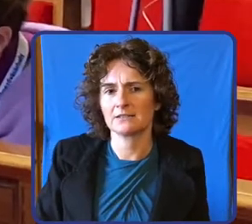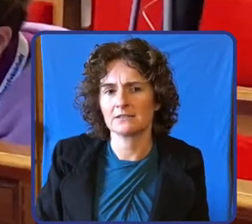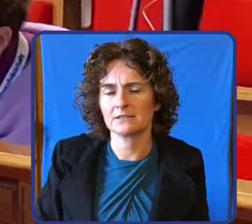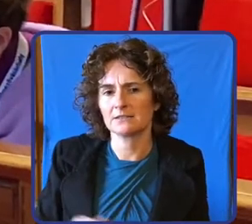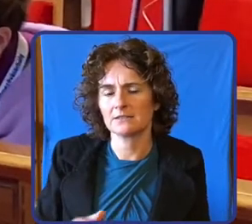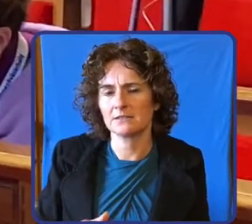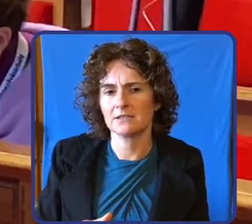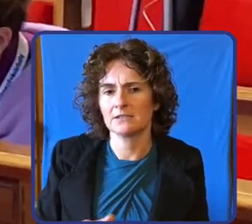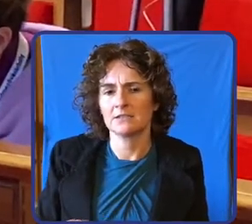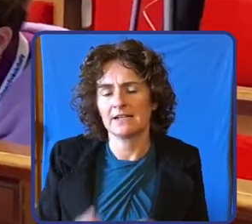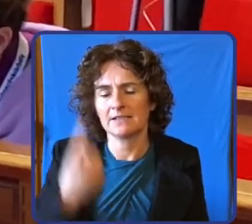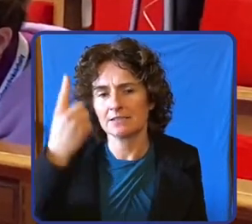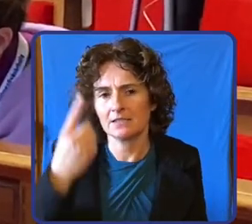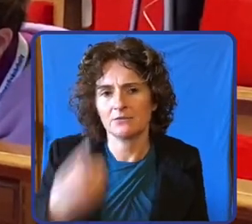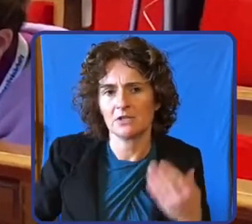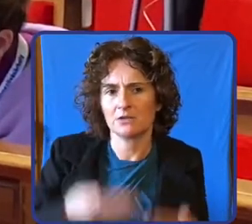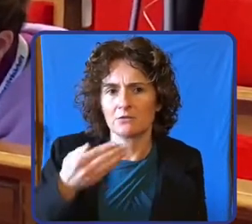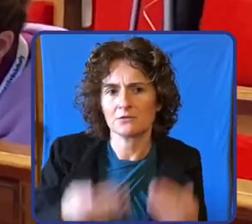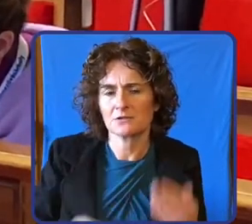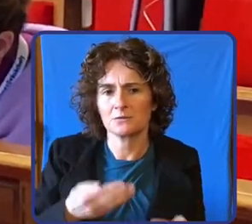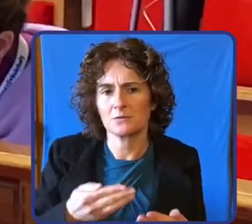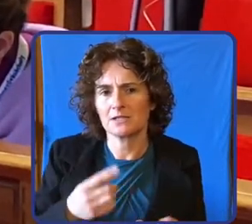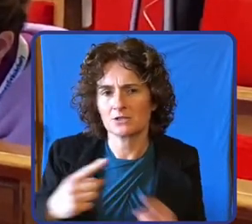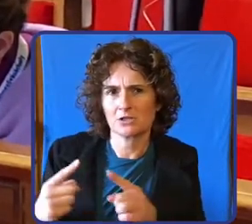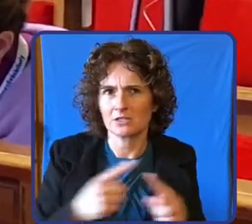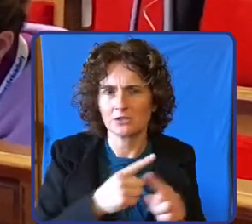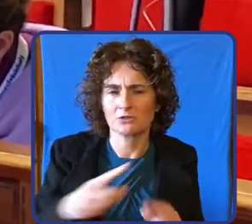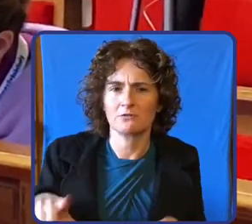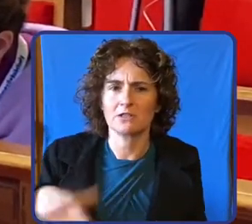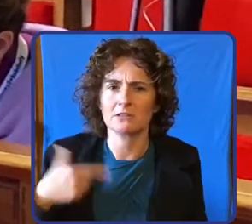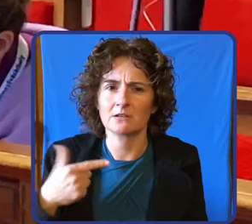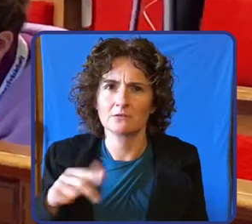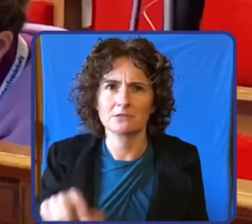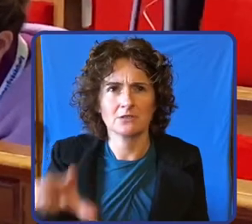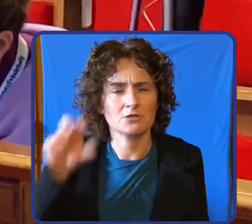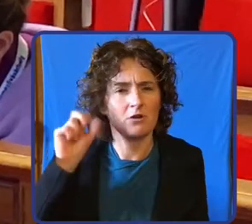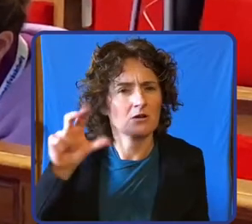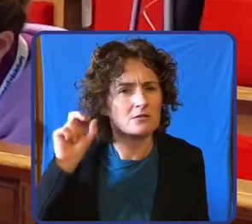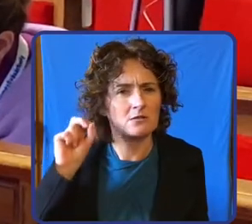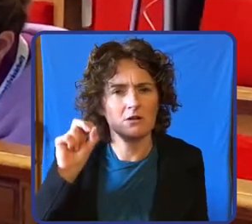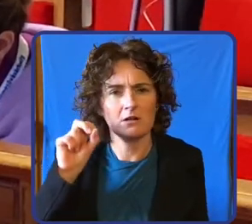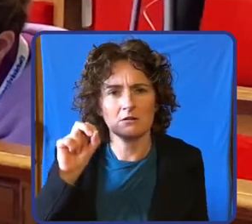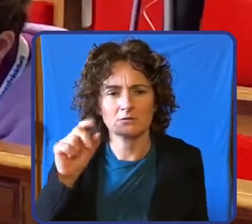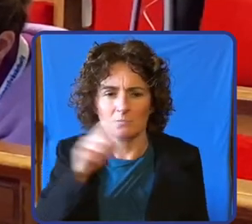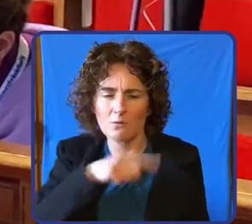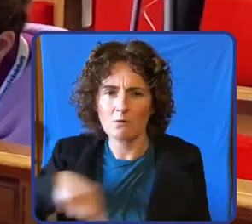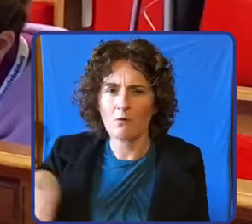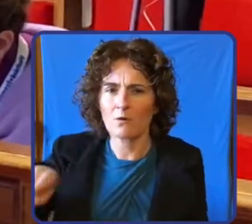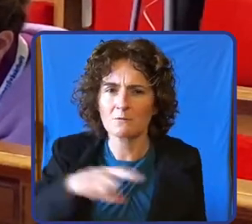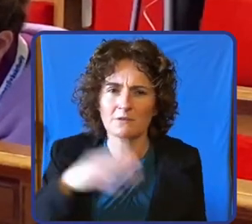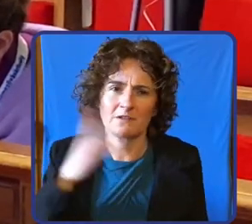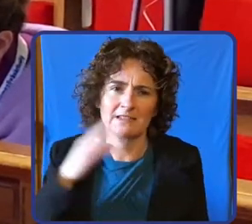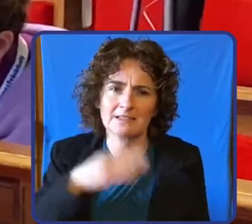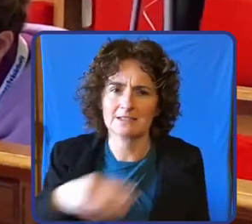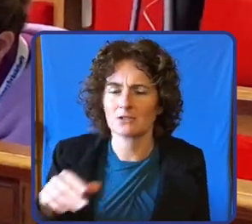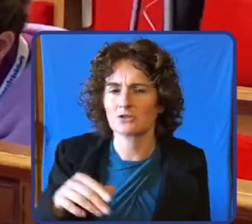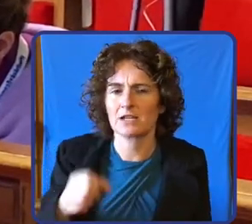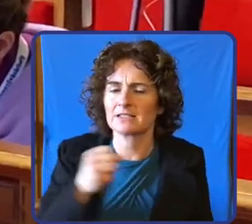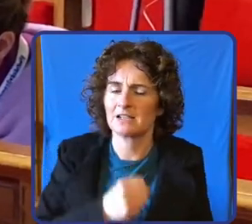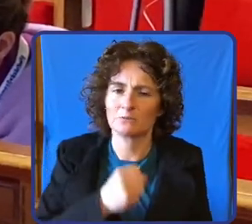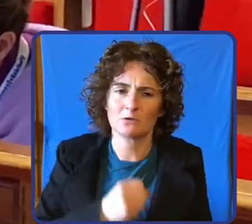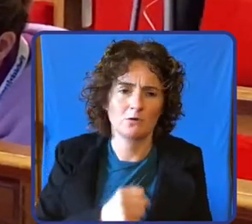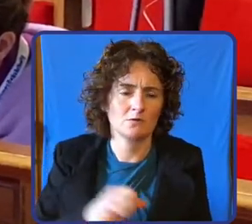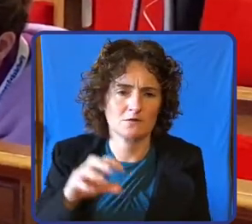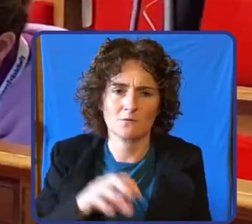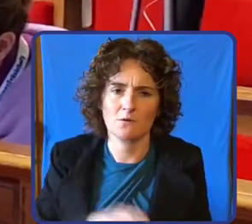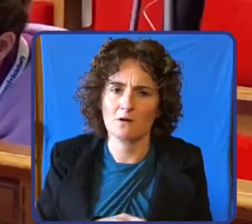volt, és azt kellett hallgassuk, hogy mi nem dolgozunk ezért a városért. Én ezt akkor nem akartam magamnak kikérni, meg